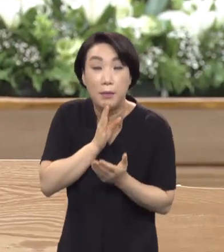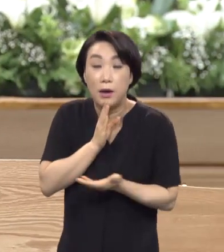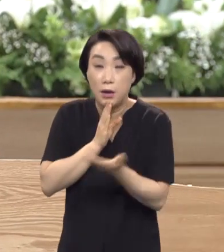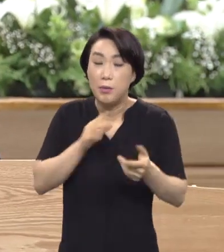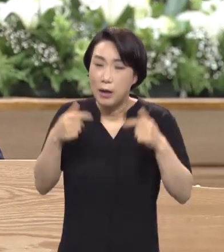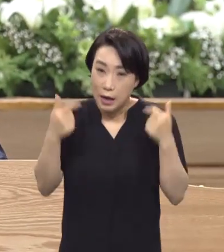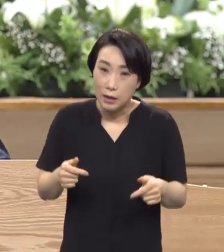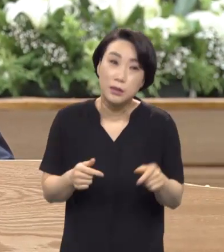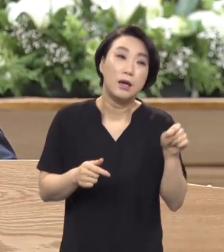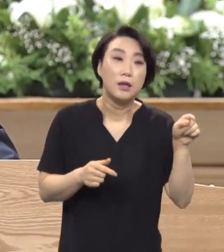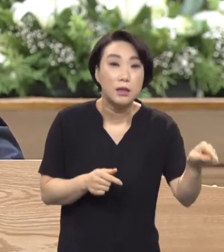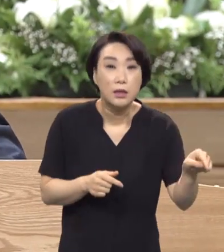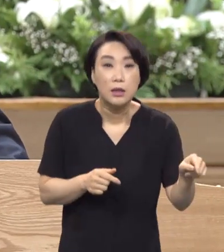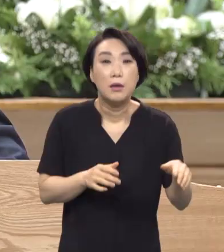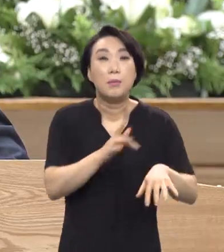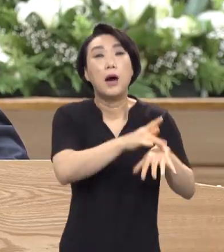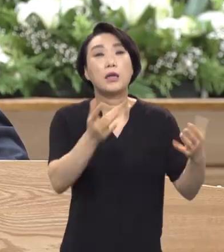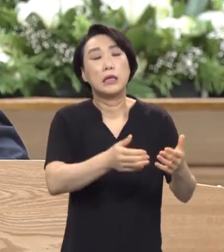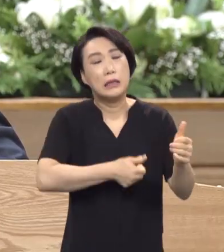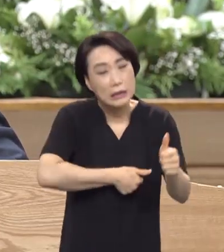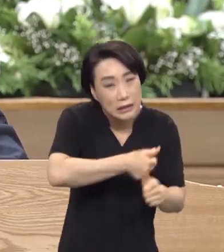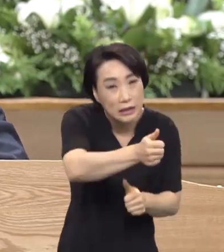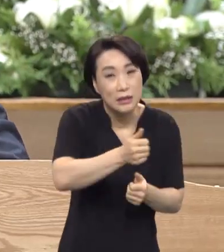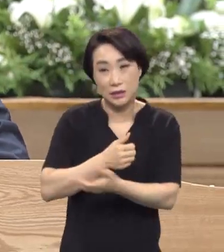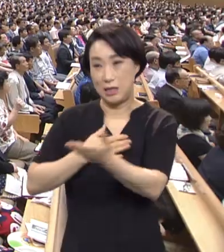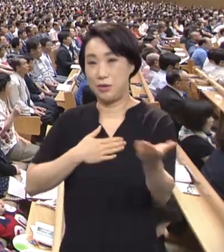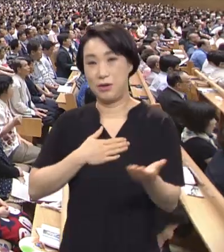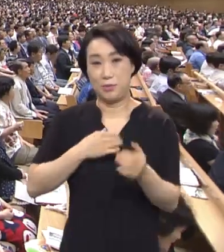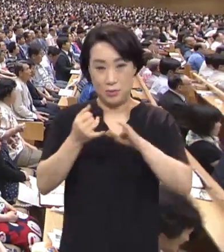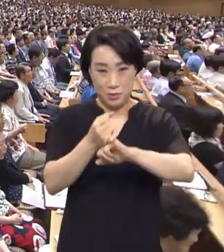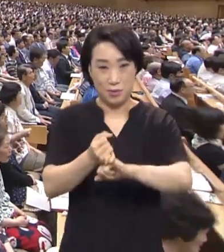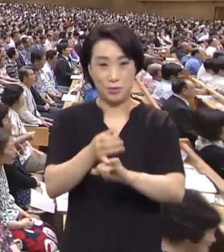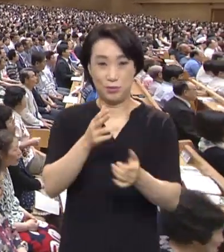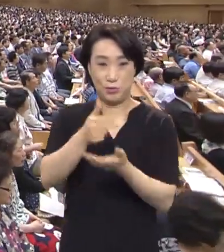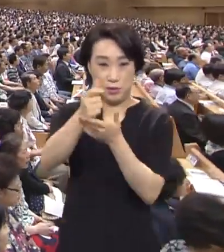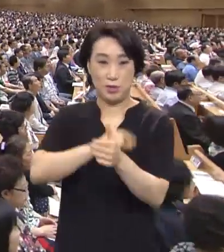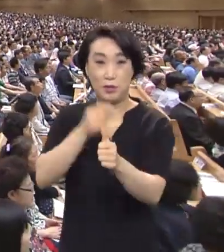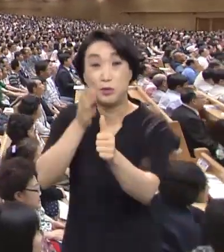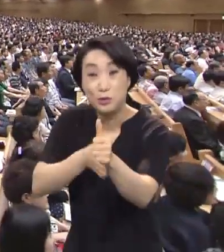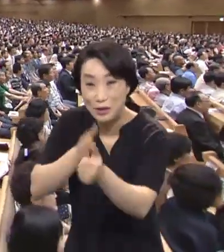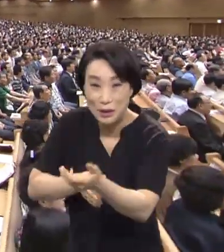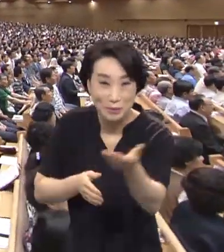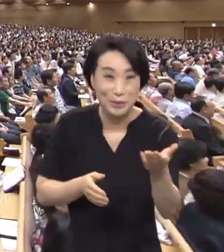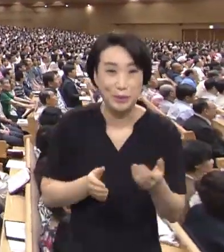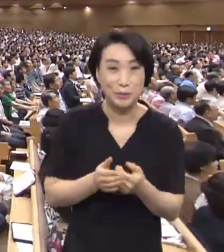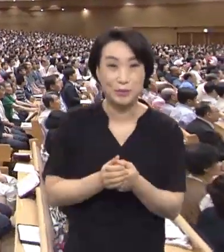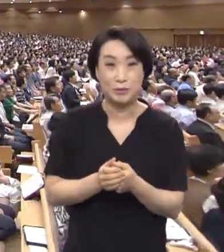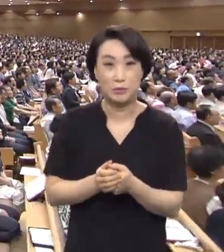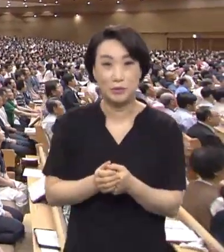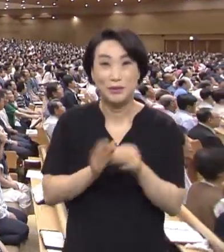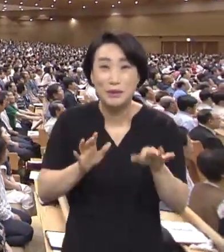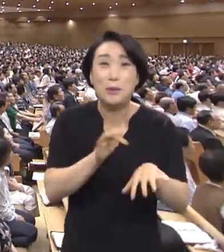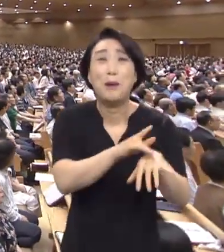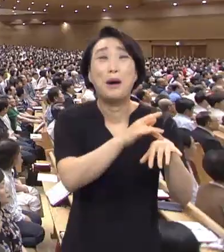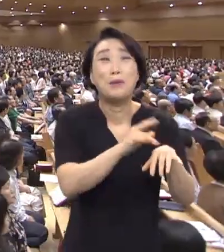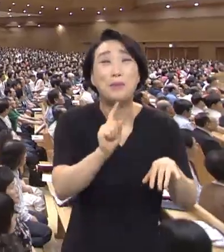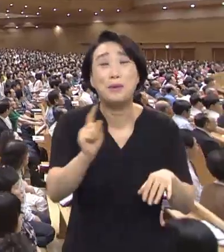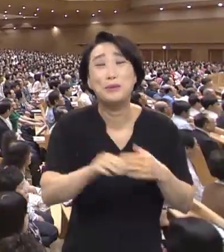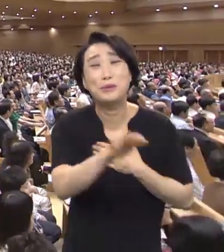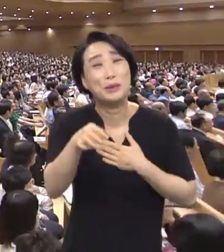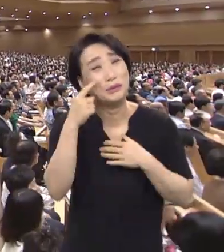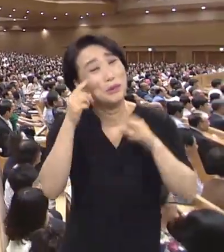항상 그 일에 이기는 자가 되기를 주님 이름으로 축원합니다. 이 눈에 보이지도 않고